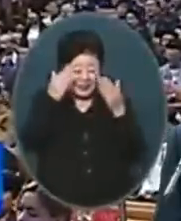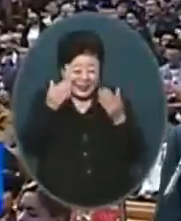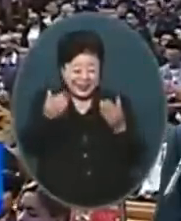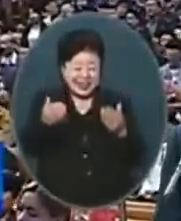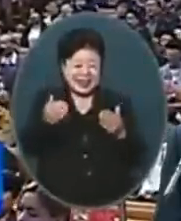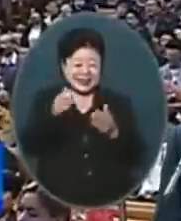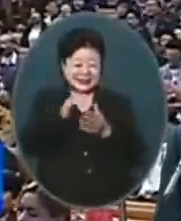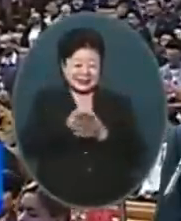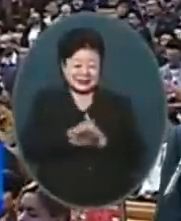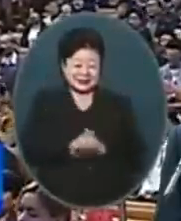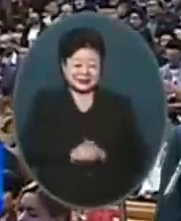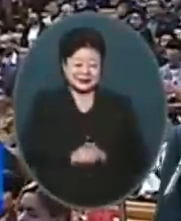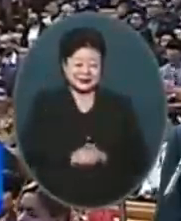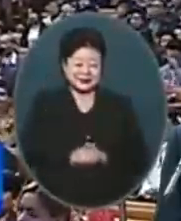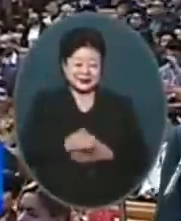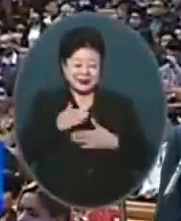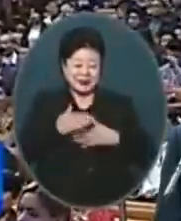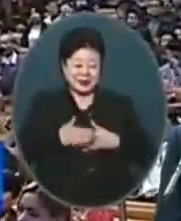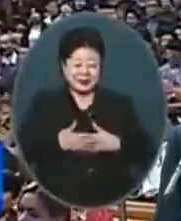구원하셨네